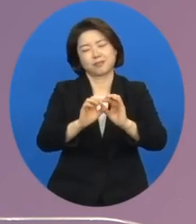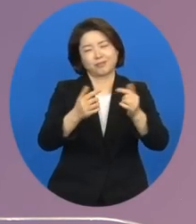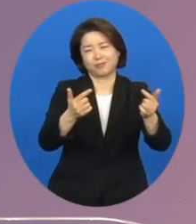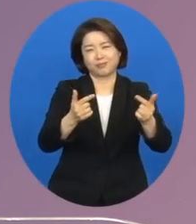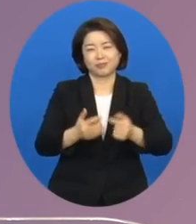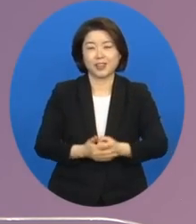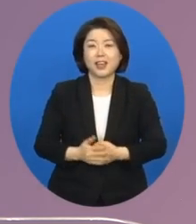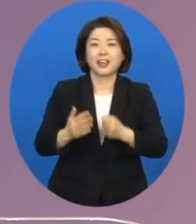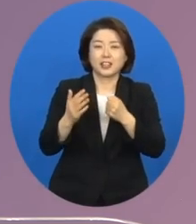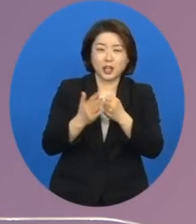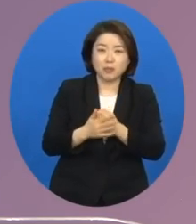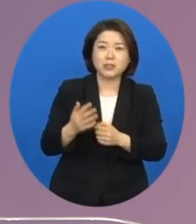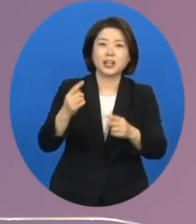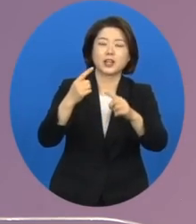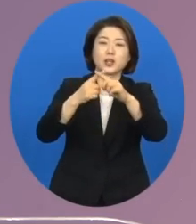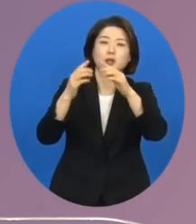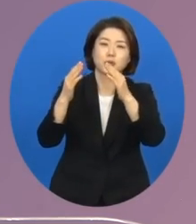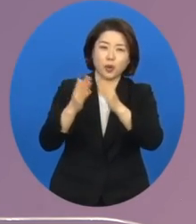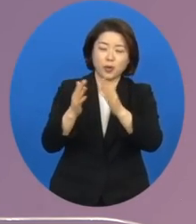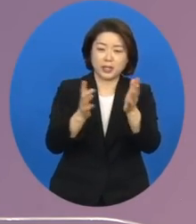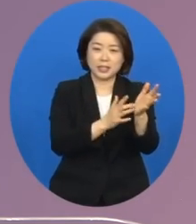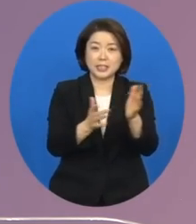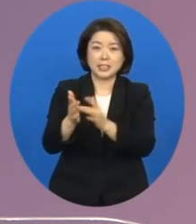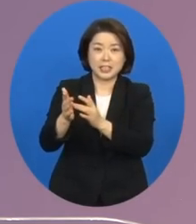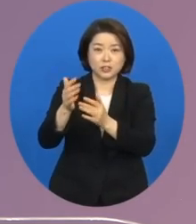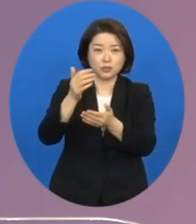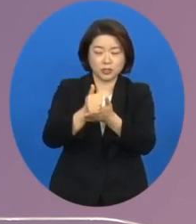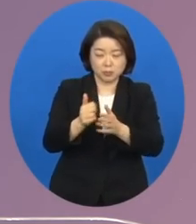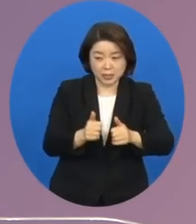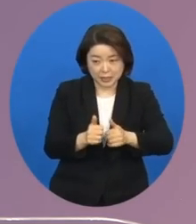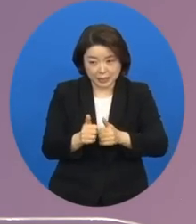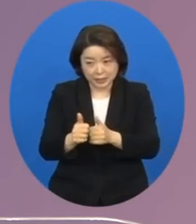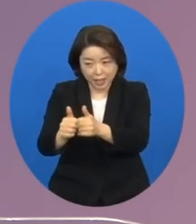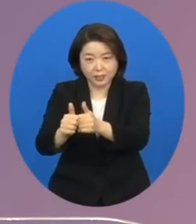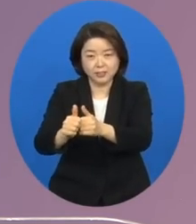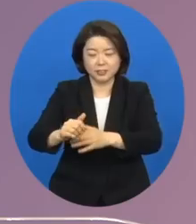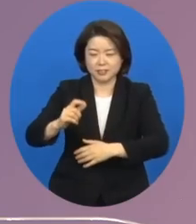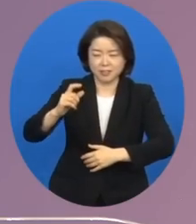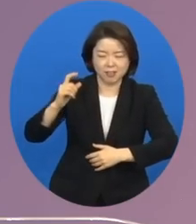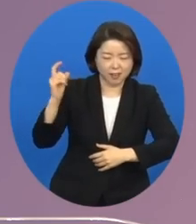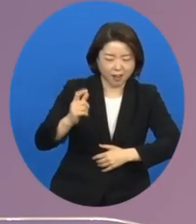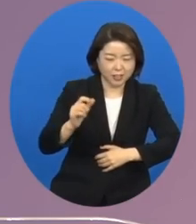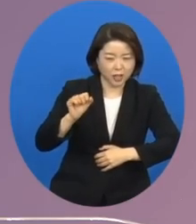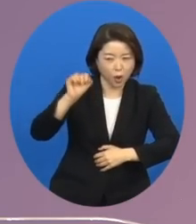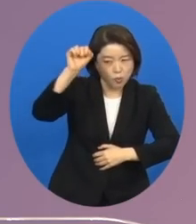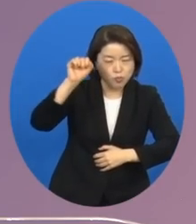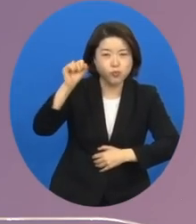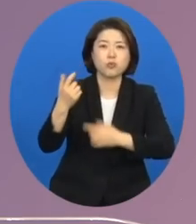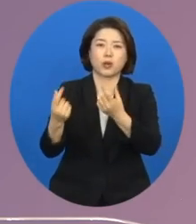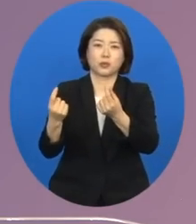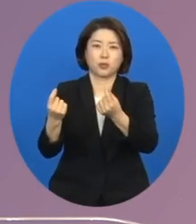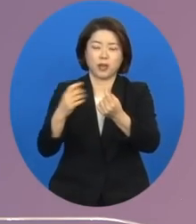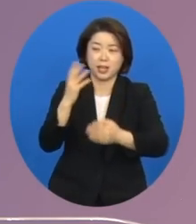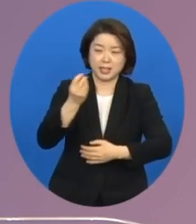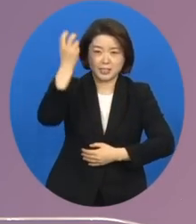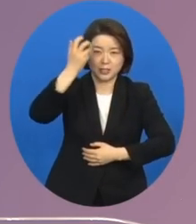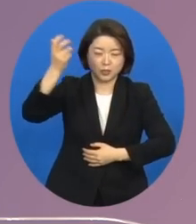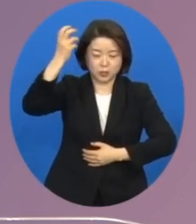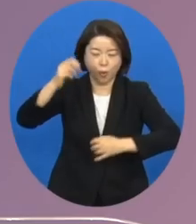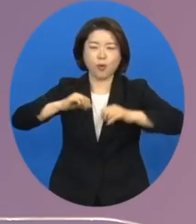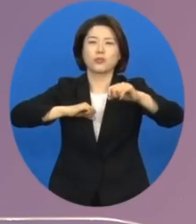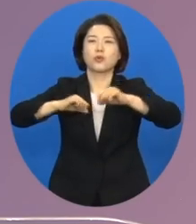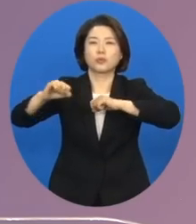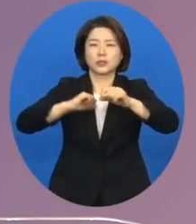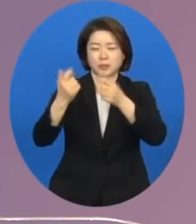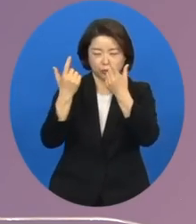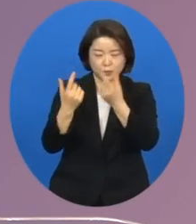그렇기 때문에 교회는 예수님을 따르는 강력한 운동입니다 성령의 무브먼트라고 할 수